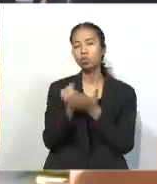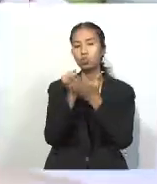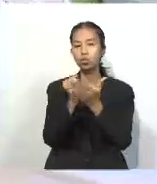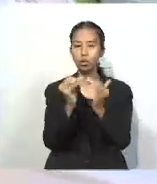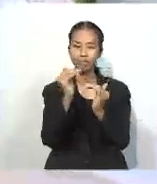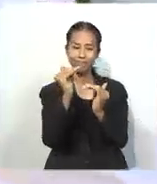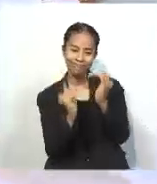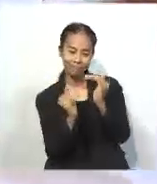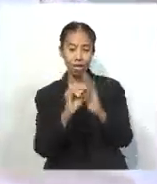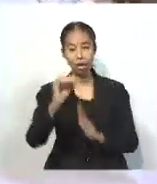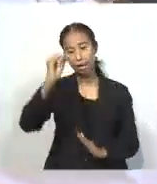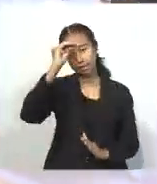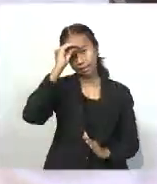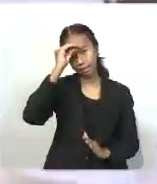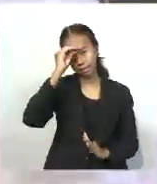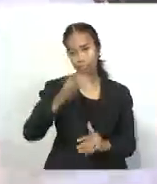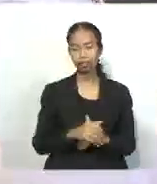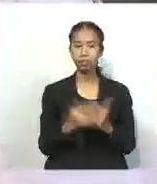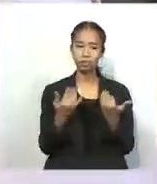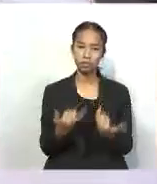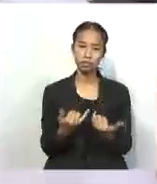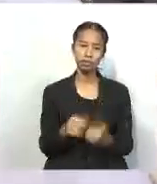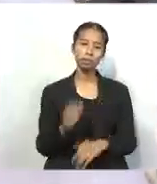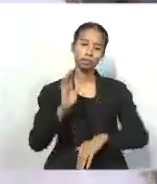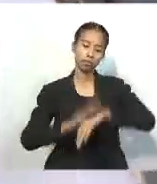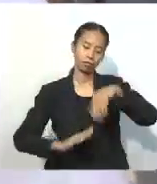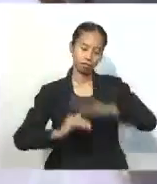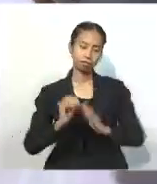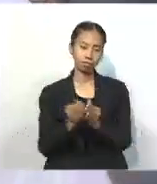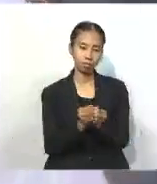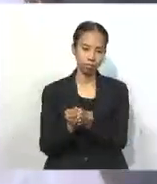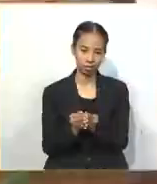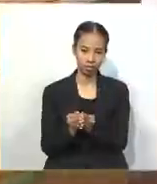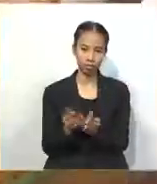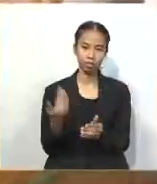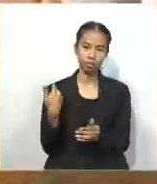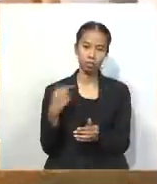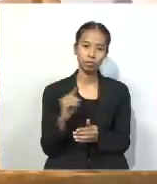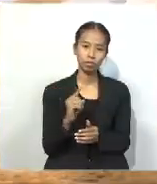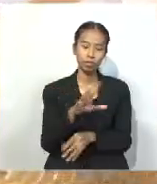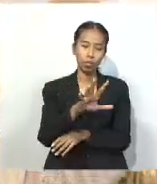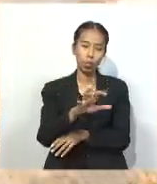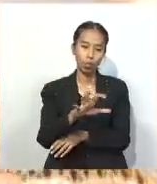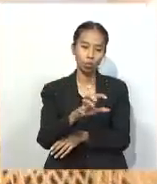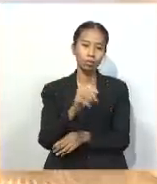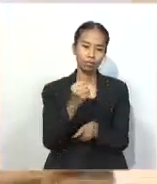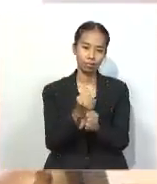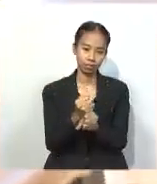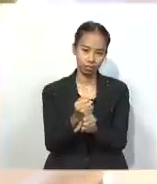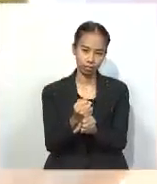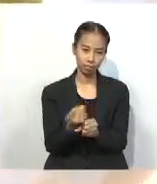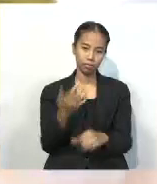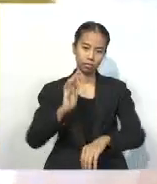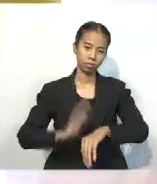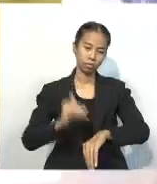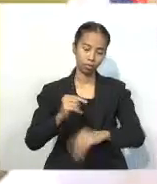ทางการศึกษานายกรัฐมนตรียังได้โชว์ฝีมือปรุงเมนูกุ้งจ่อมทรงเครื่องนะคะในโครงการเชฟชุม